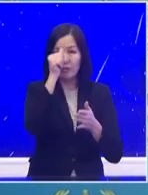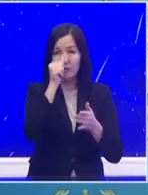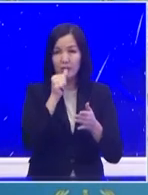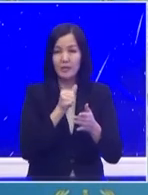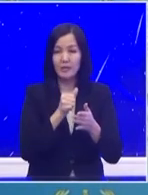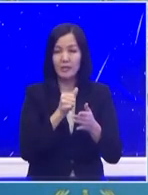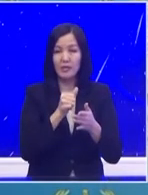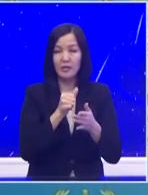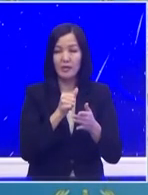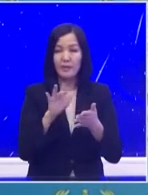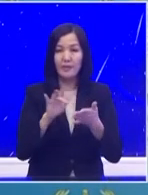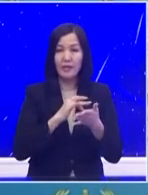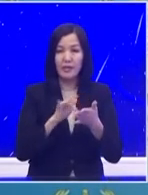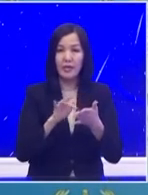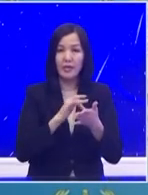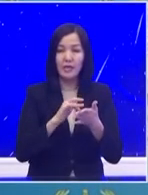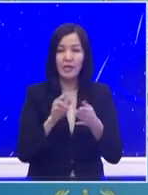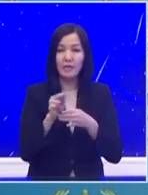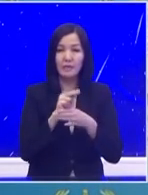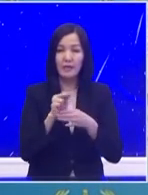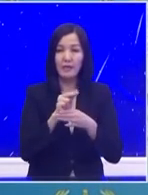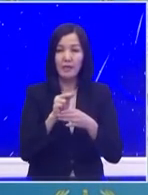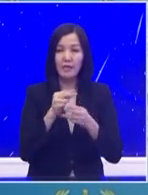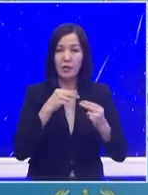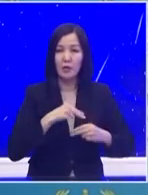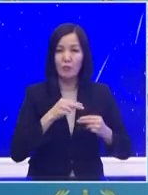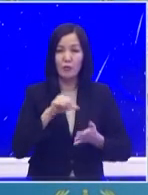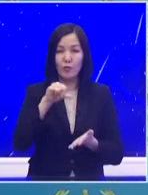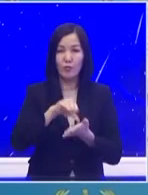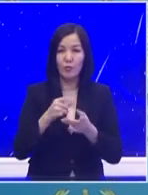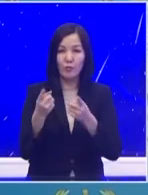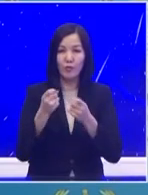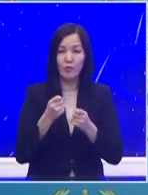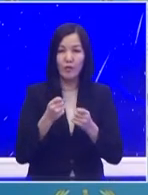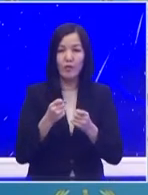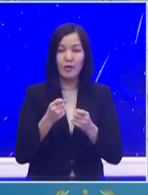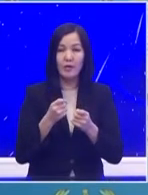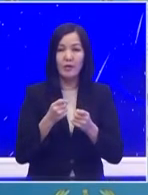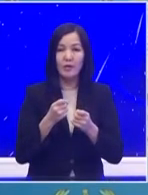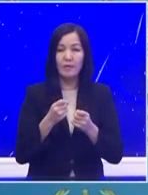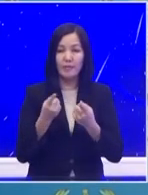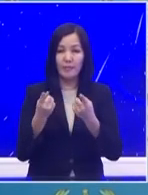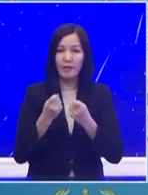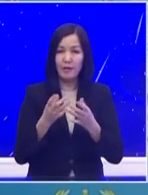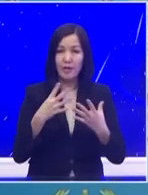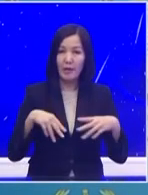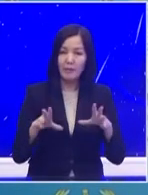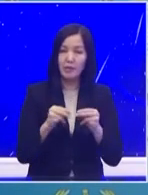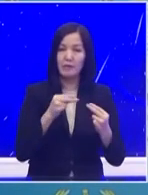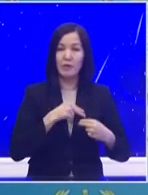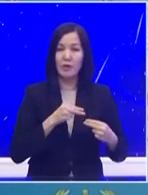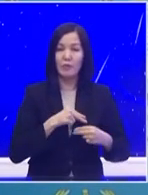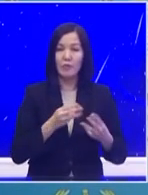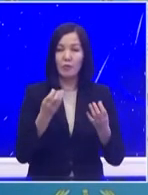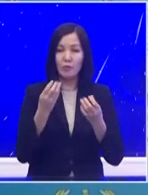расчетных показателей, либо исправительными работами на срок до 600 часов, либо привлечением к общественным работам в том